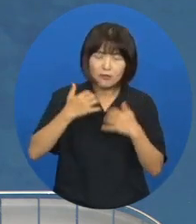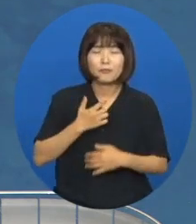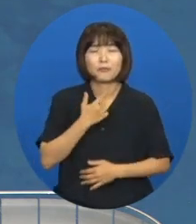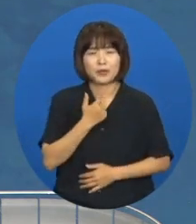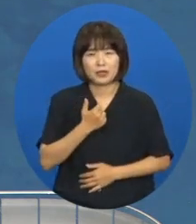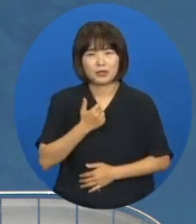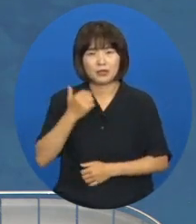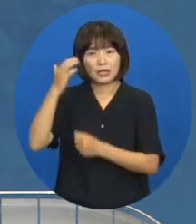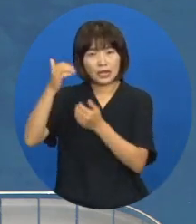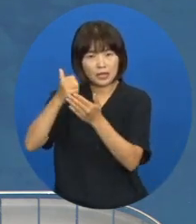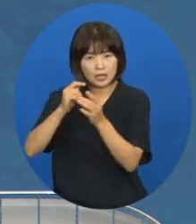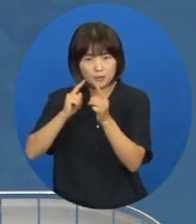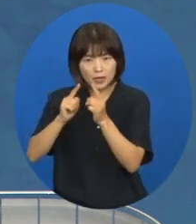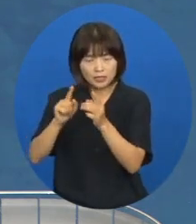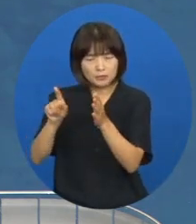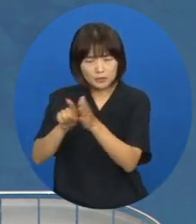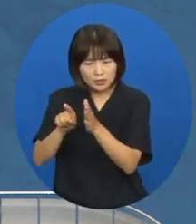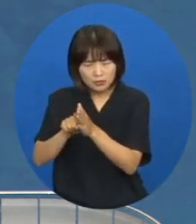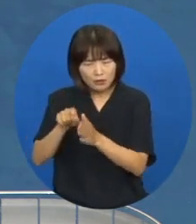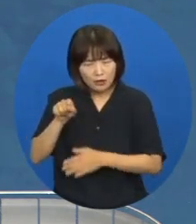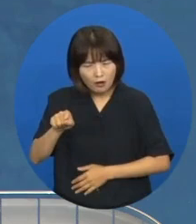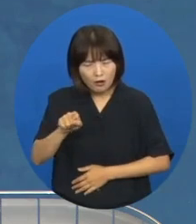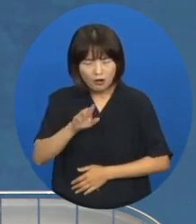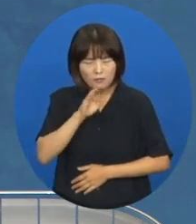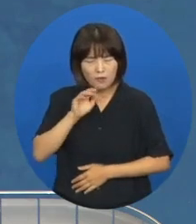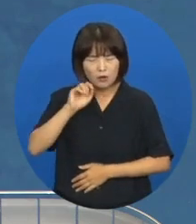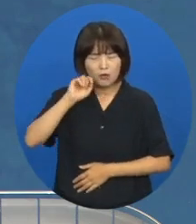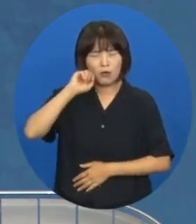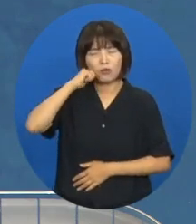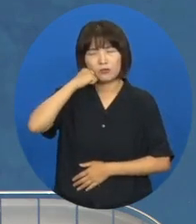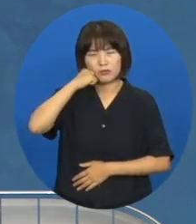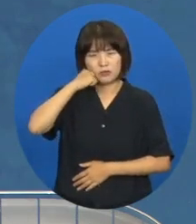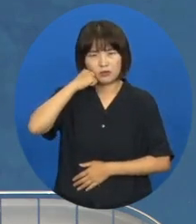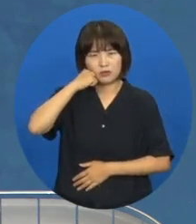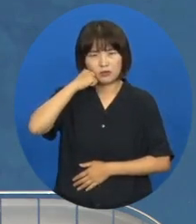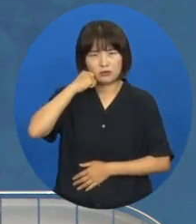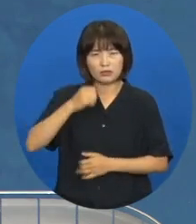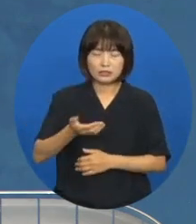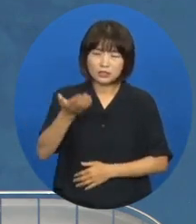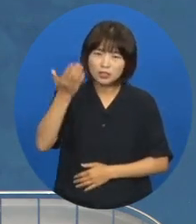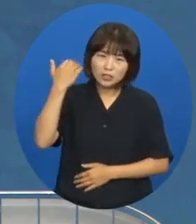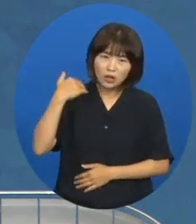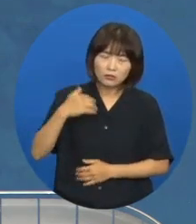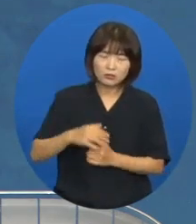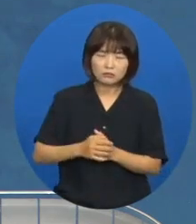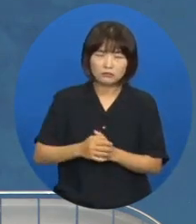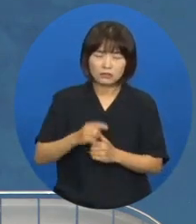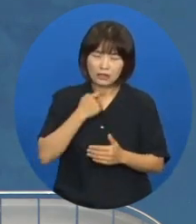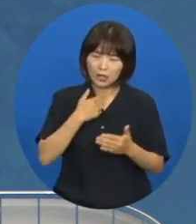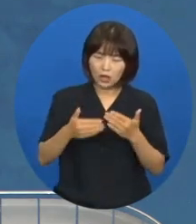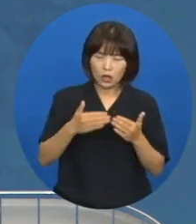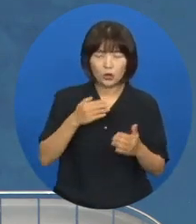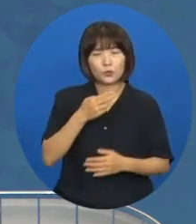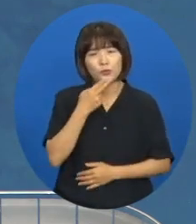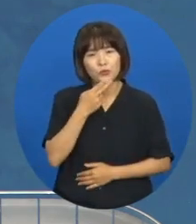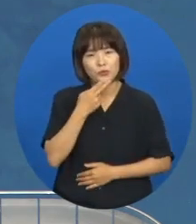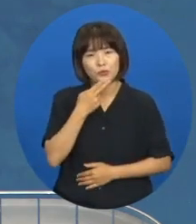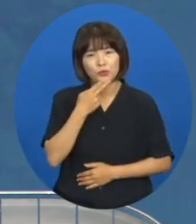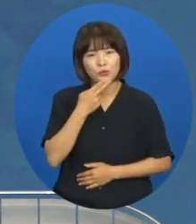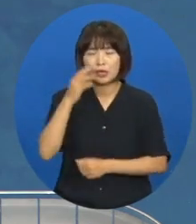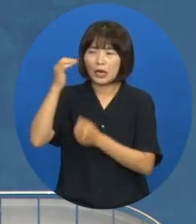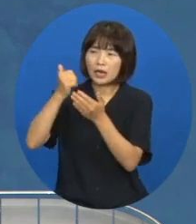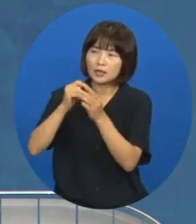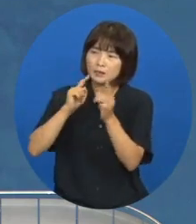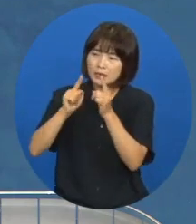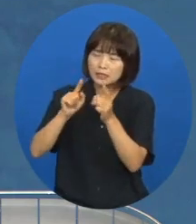하나님의 말씀을 믿는 게 이렇게 어려운 거구나. 그전에는 사실 실감을 잘 못했습니다. 하나님의